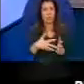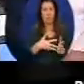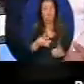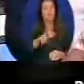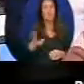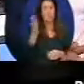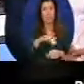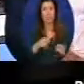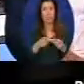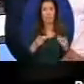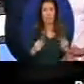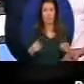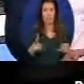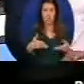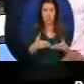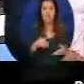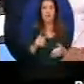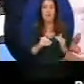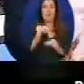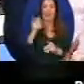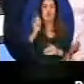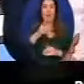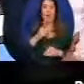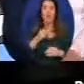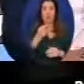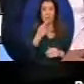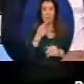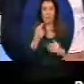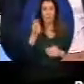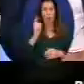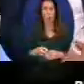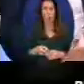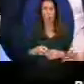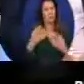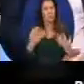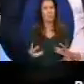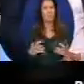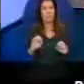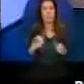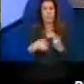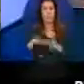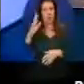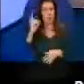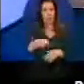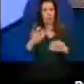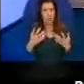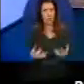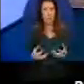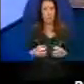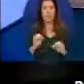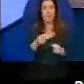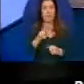נוספים שקשורים לרמת ההרתעה מבחינת הענישה. ככל שתחמיר את הענישה, ככל שתשתמש יותר במאגרים ממוחשבים